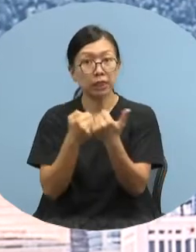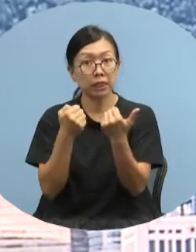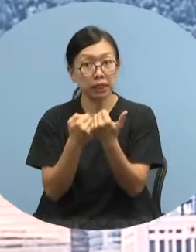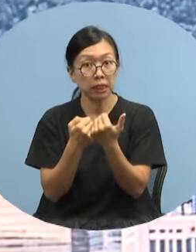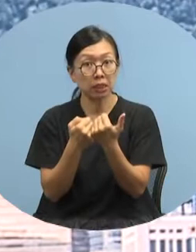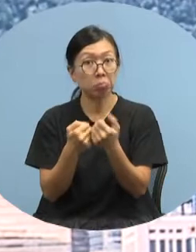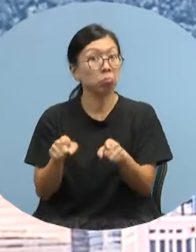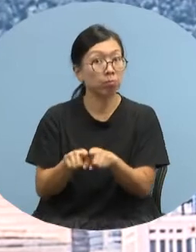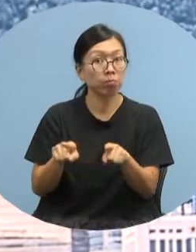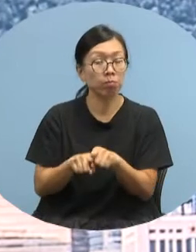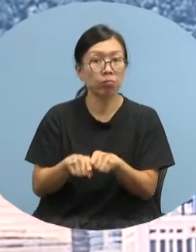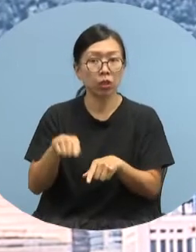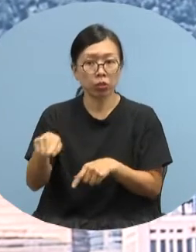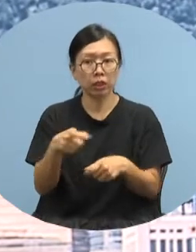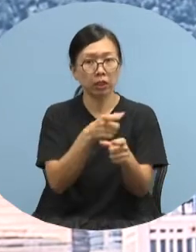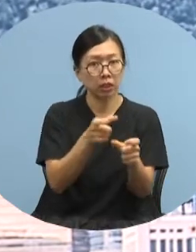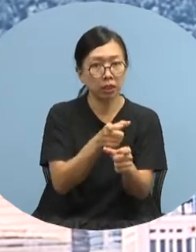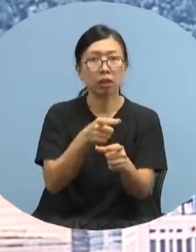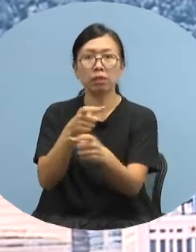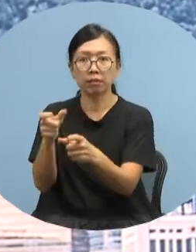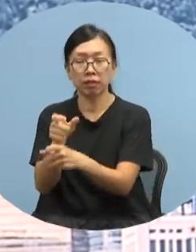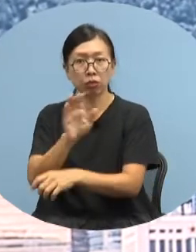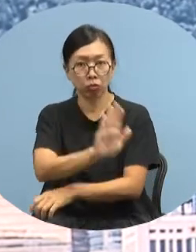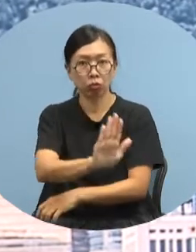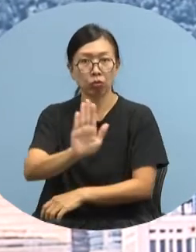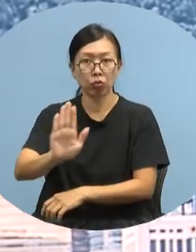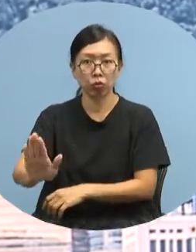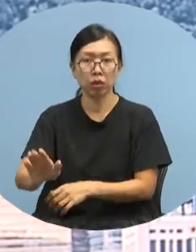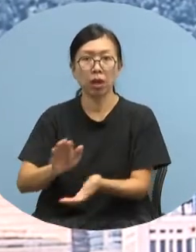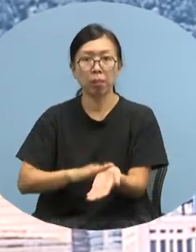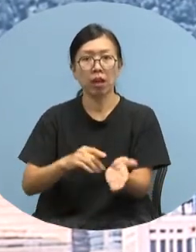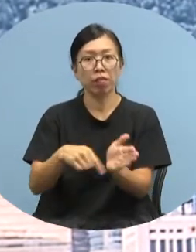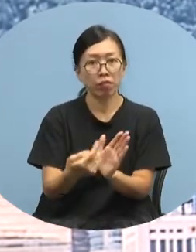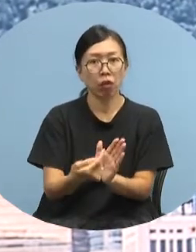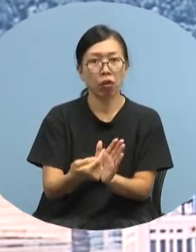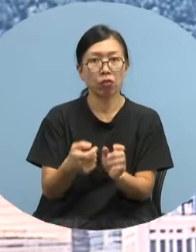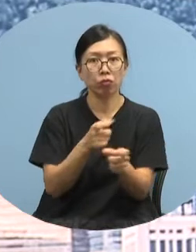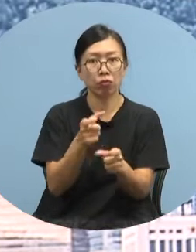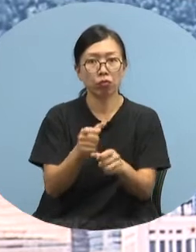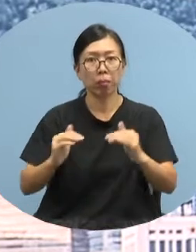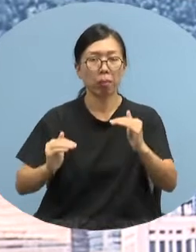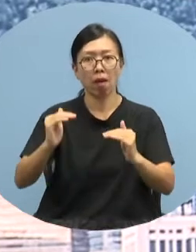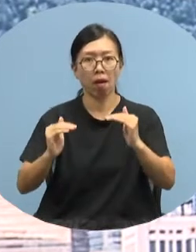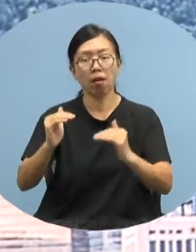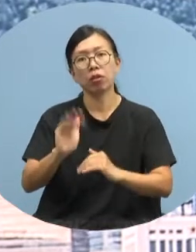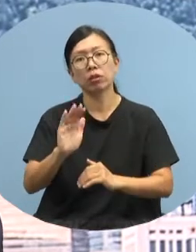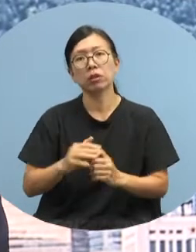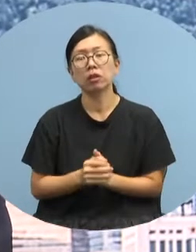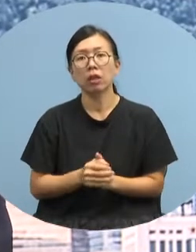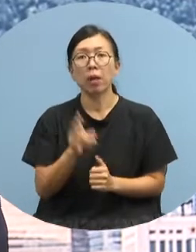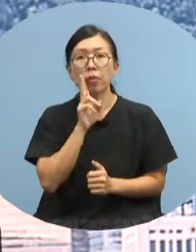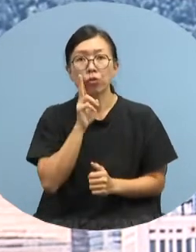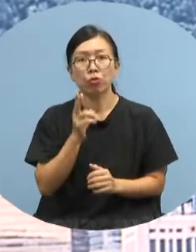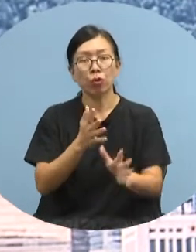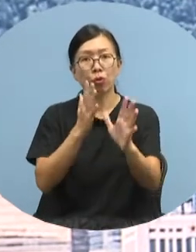時，怎麼去在業界裡面找出一條呢是在防疫與營運之間求取平衡的。旅遊業界其實在眾